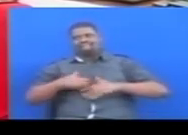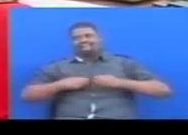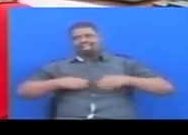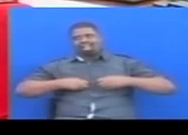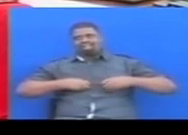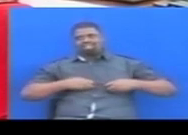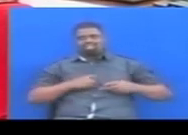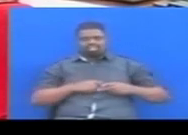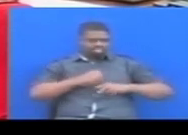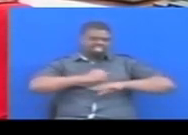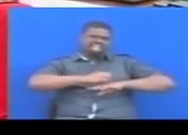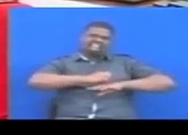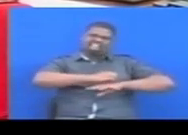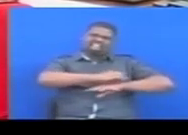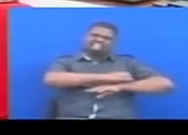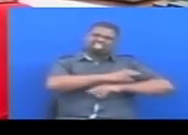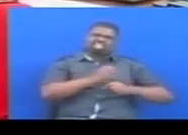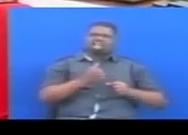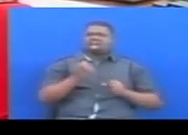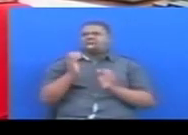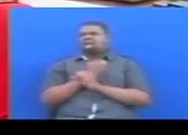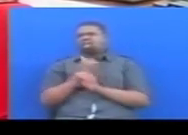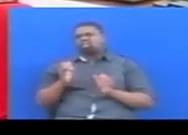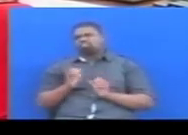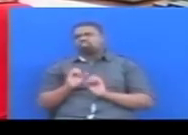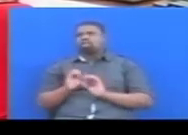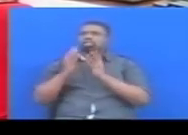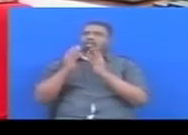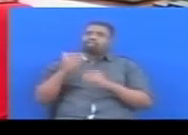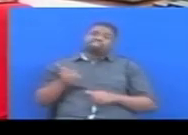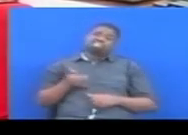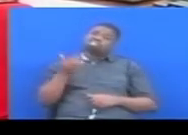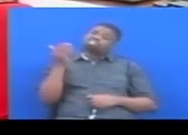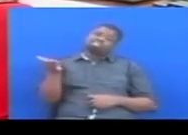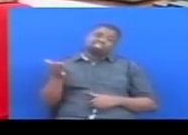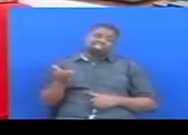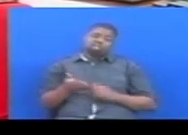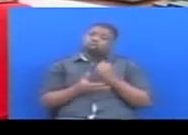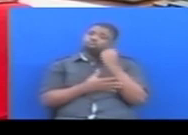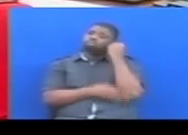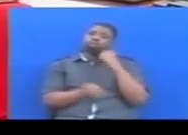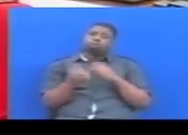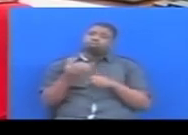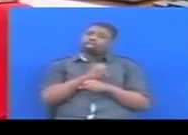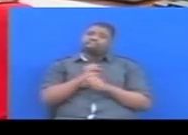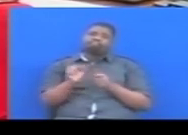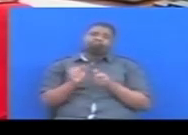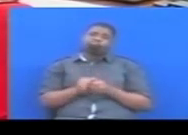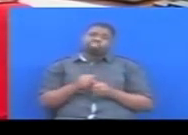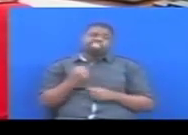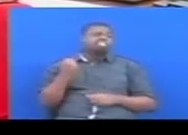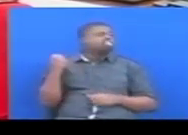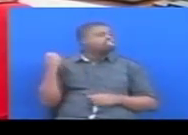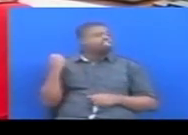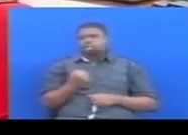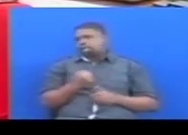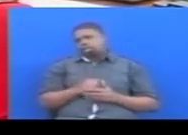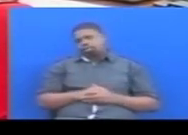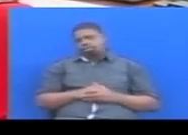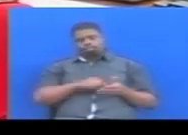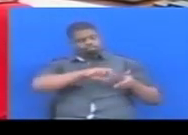na hali za maisha kama tunavyofahamu hasa wa vijijini ni duni sana, kupata shilingi 10,000 ni shida. Nini